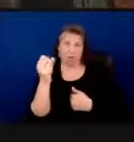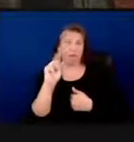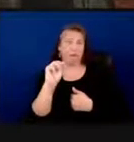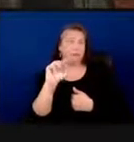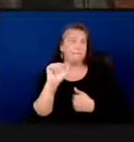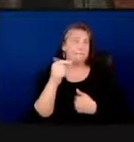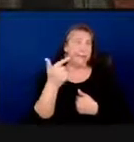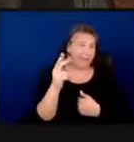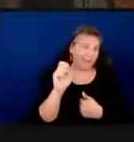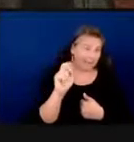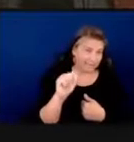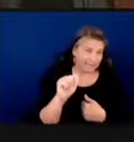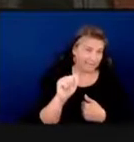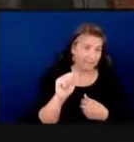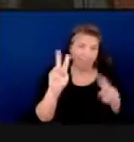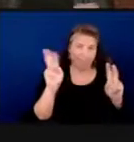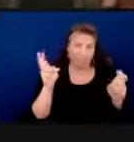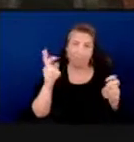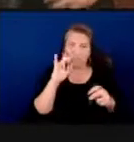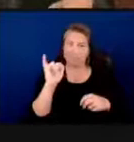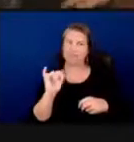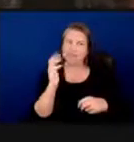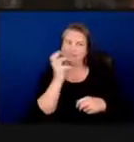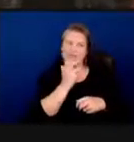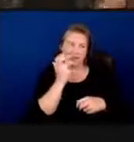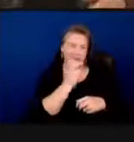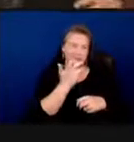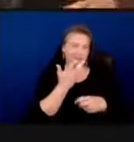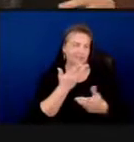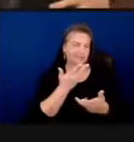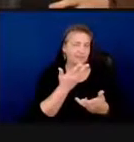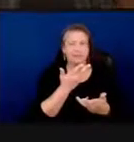kwa nimefurahia mpango wa